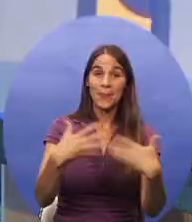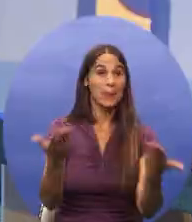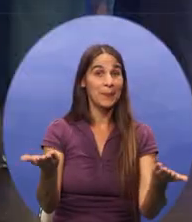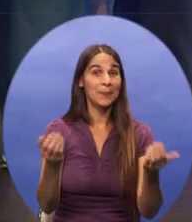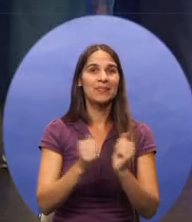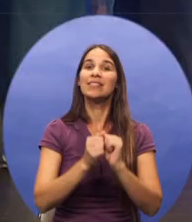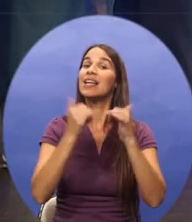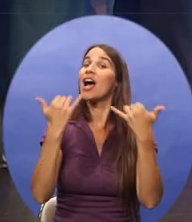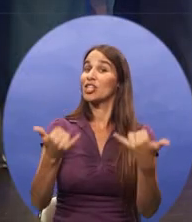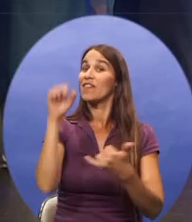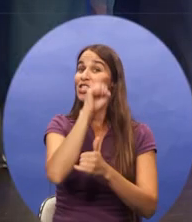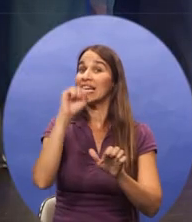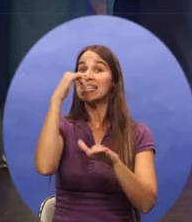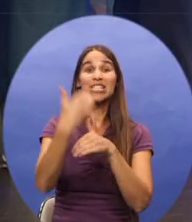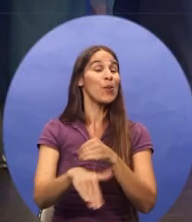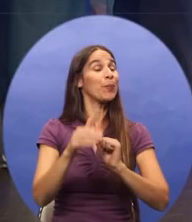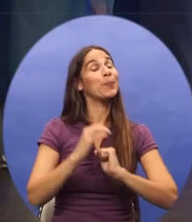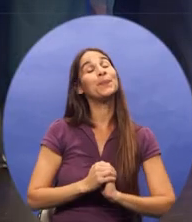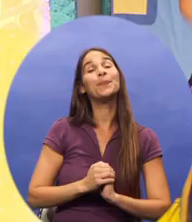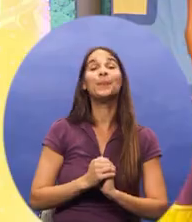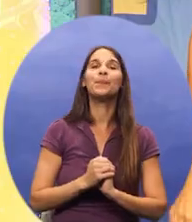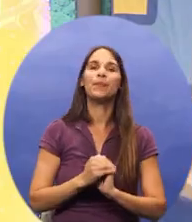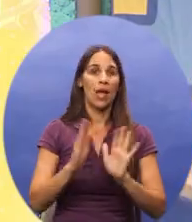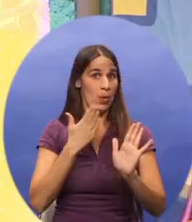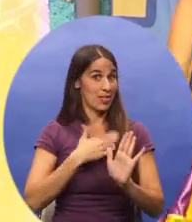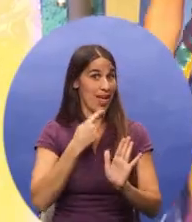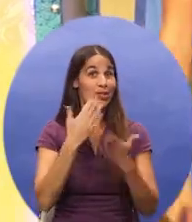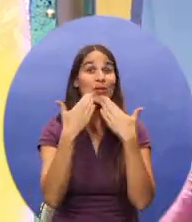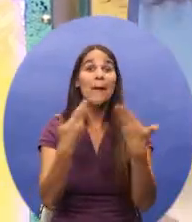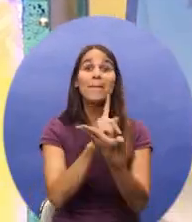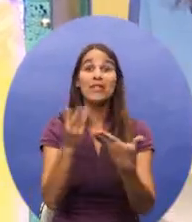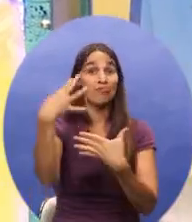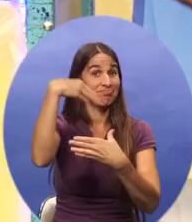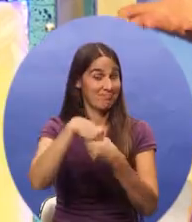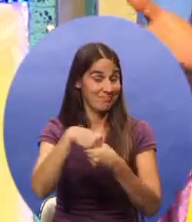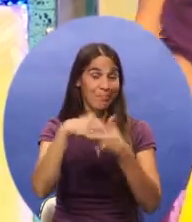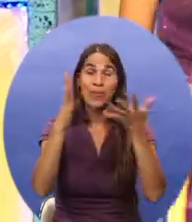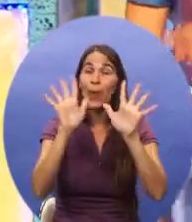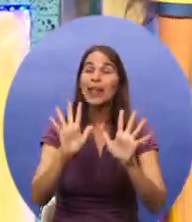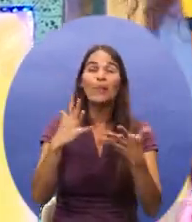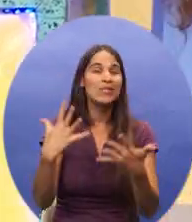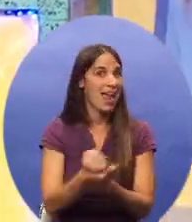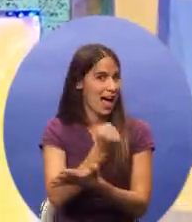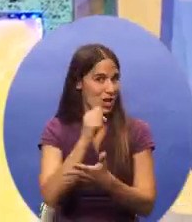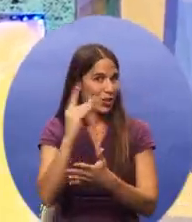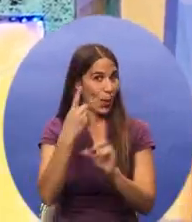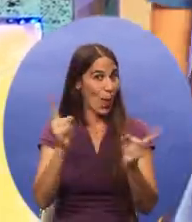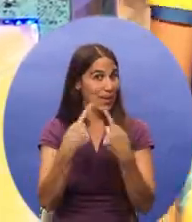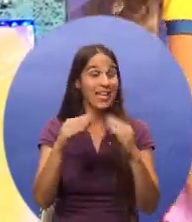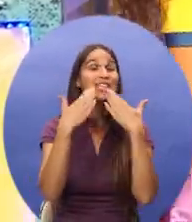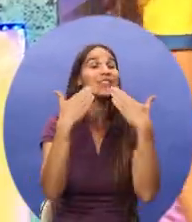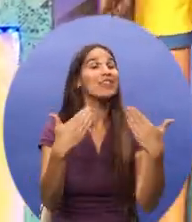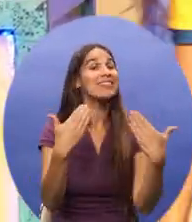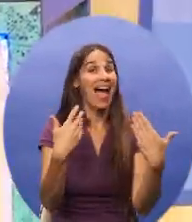זה בא, הנה שסיום. אז אני רוצה לומר תודה לכל מי שלקח חלק בתוכנית המוצלחת